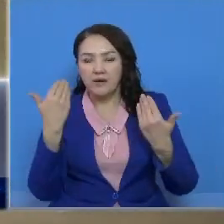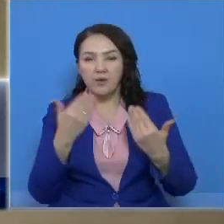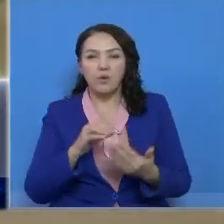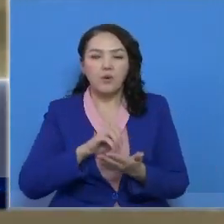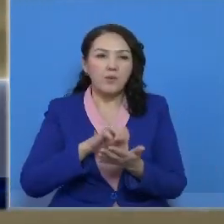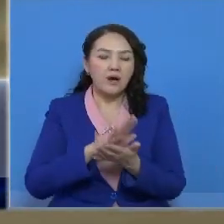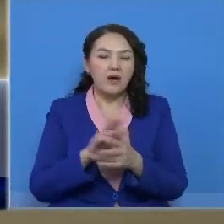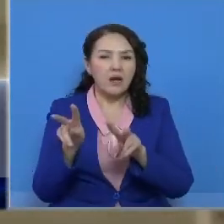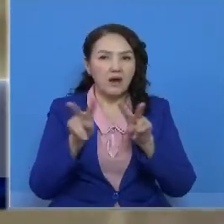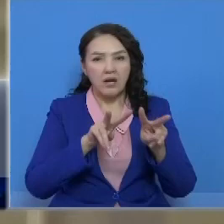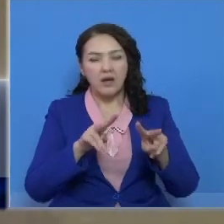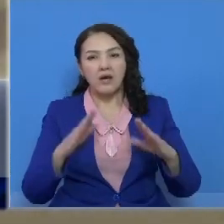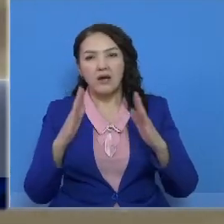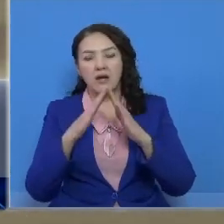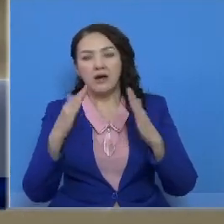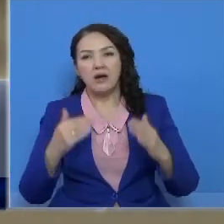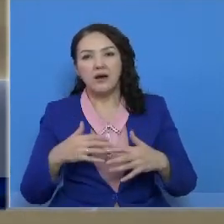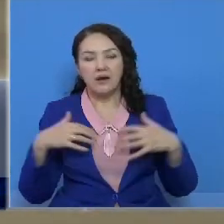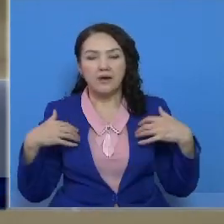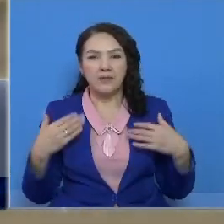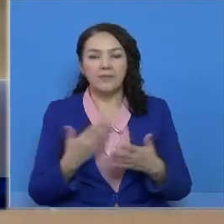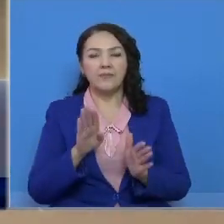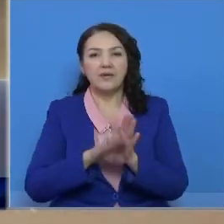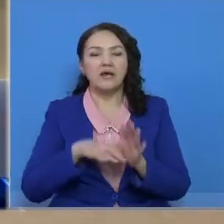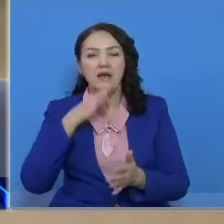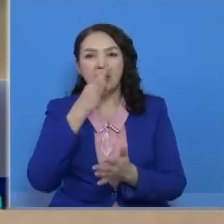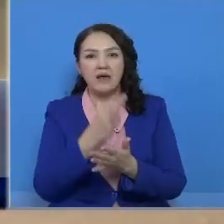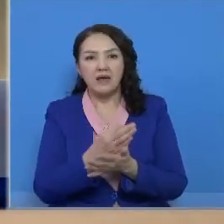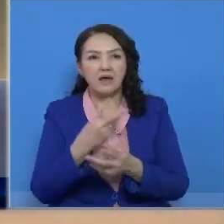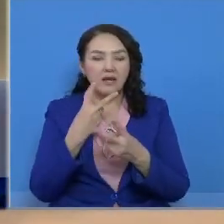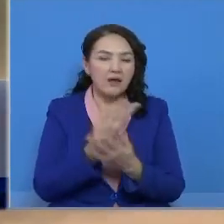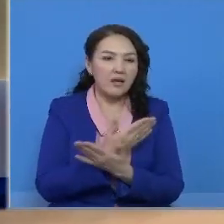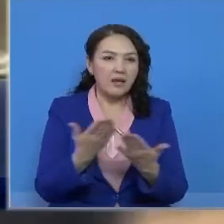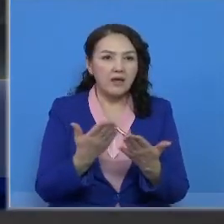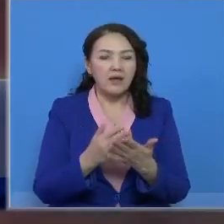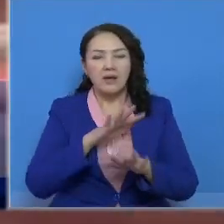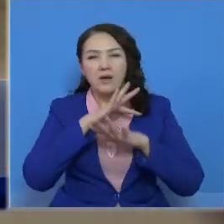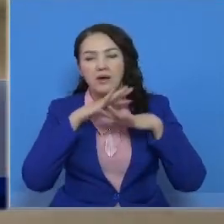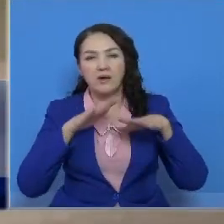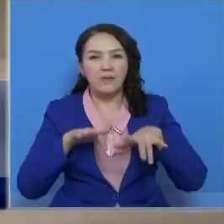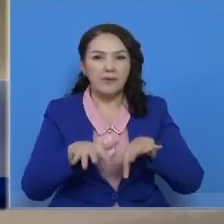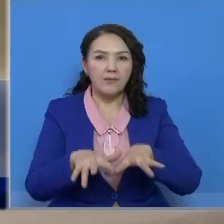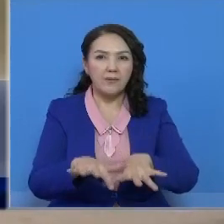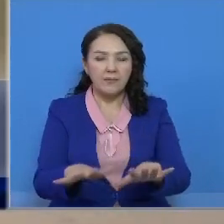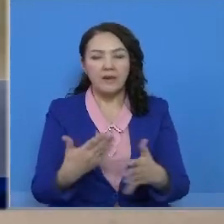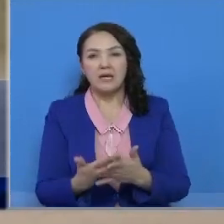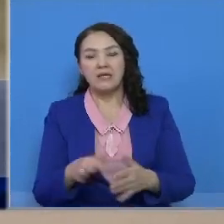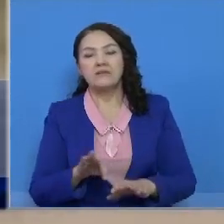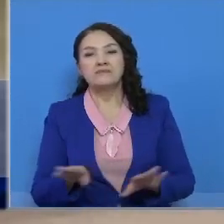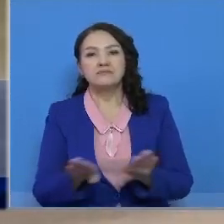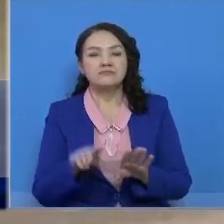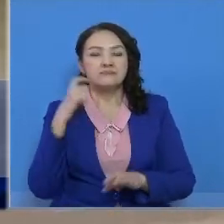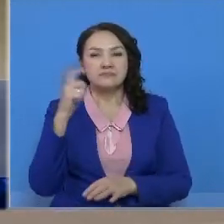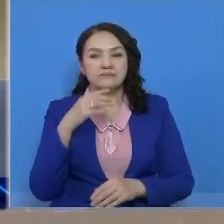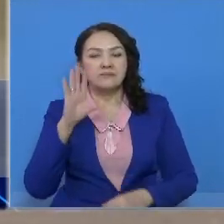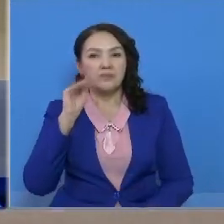учета и контроля домашних животных что Влечет за собой безответственное обращение с ними и размножение животных принятие мер к